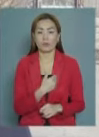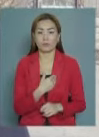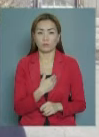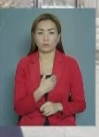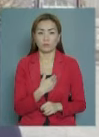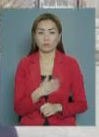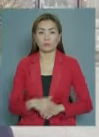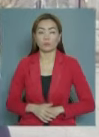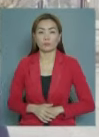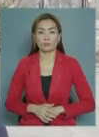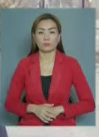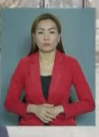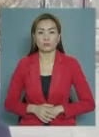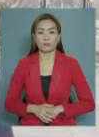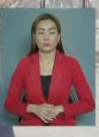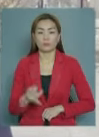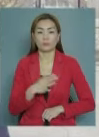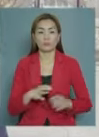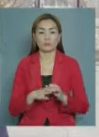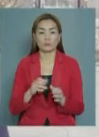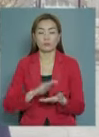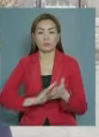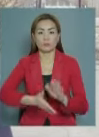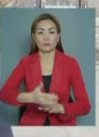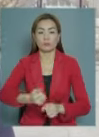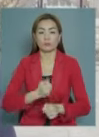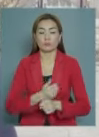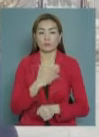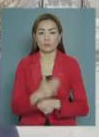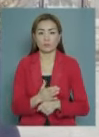деп қалалық білім бөлімі Шәңгірейбай жолдаспен келіскен болатынбыз.